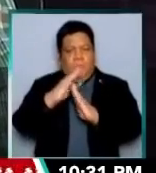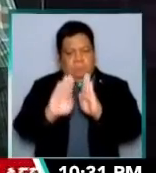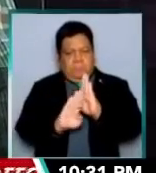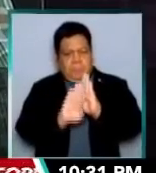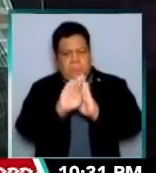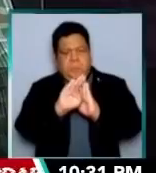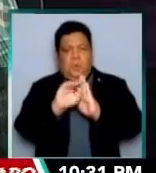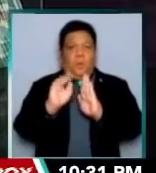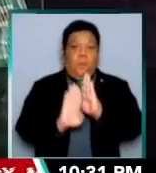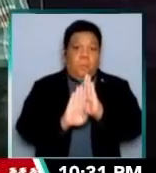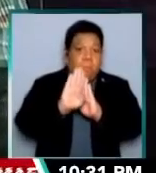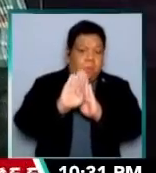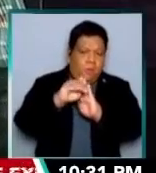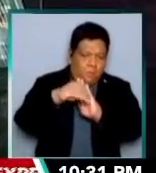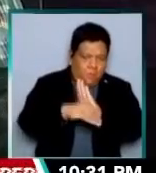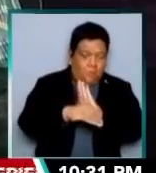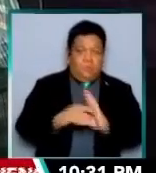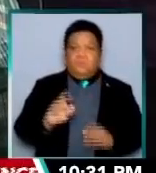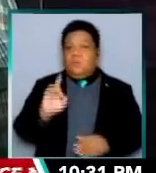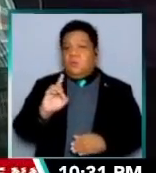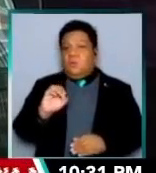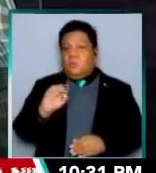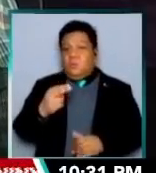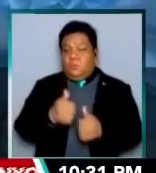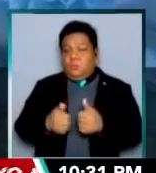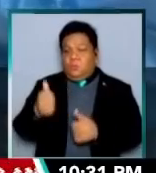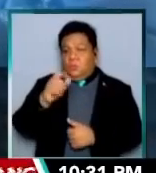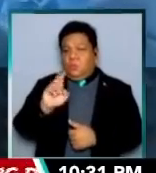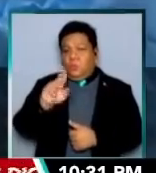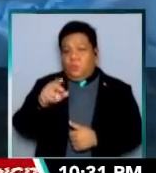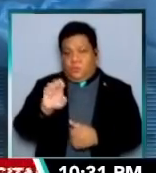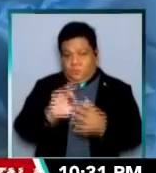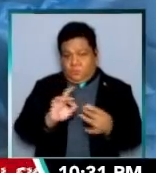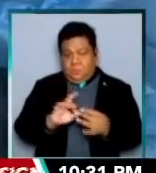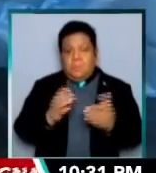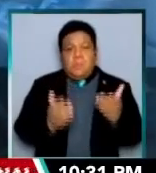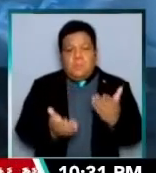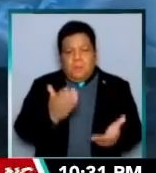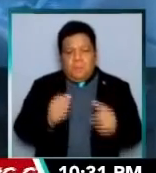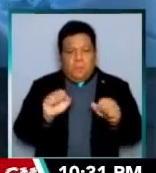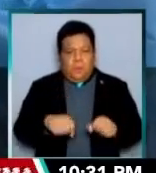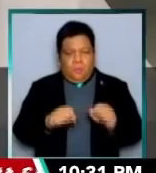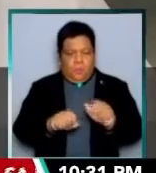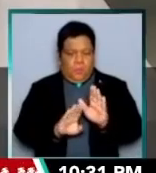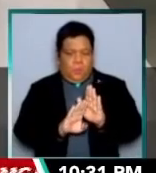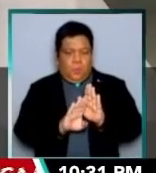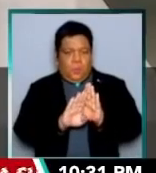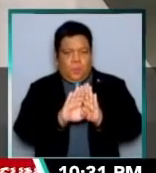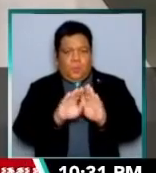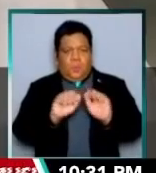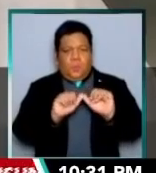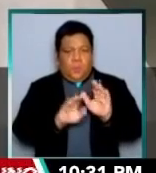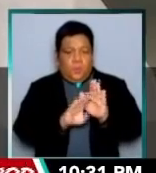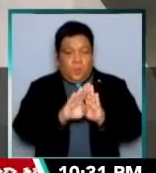Duque III, posibleng ang nasa acceleration phase pa ang COVID-19 surge. Dahil daw sa mababang testing output, kaya mas mababa